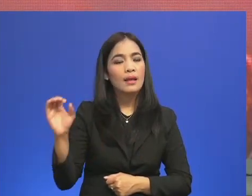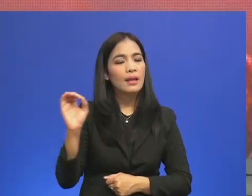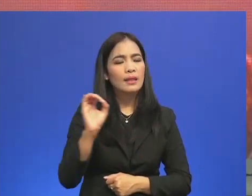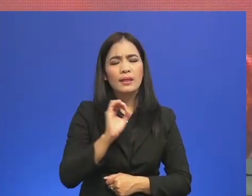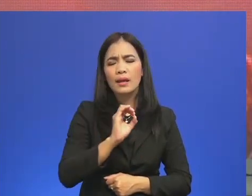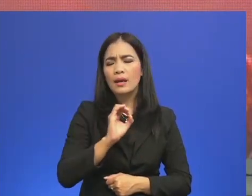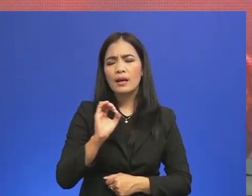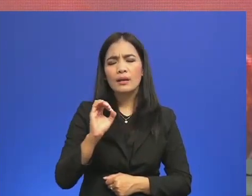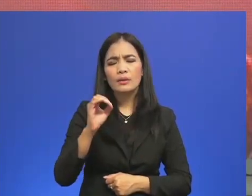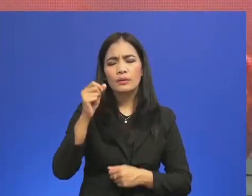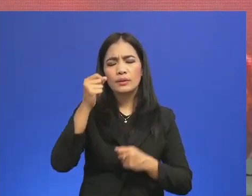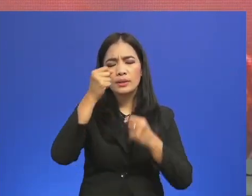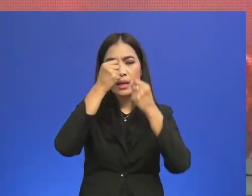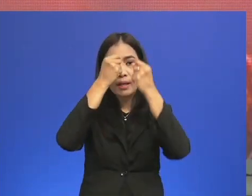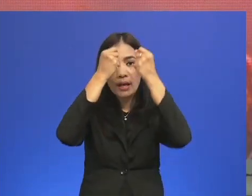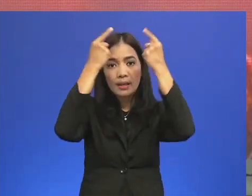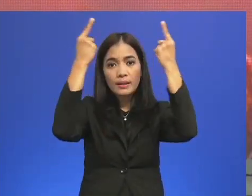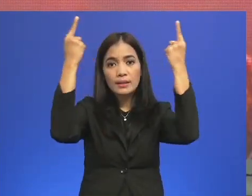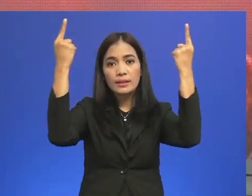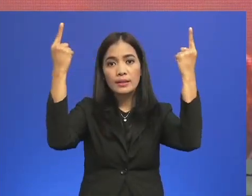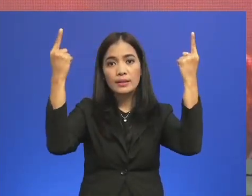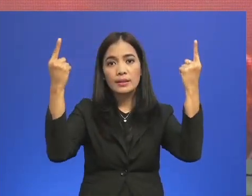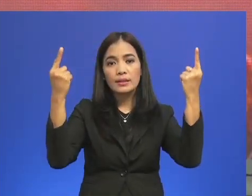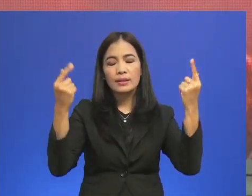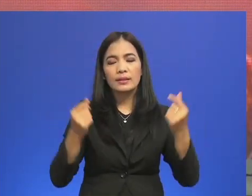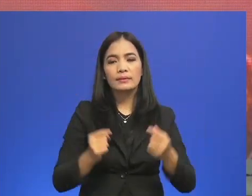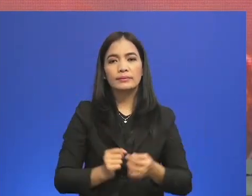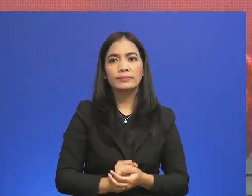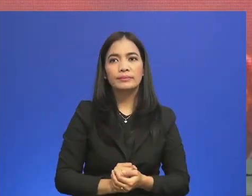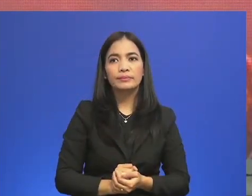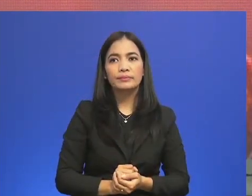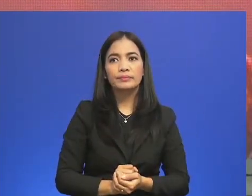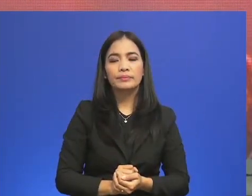kesalahan tak kusadari?